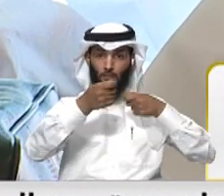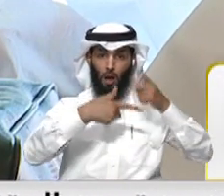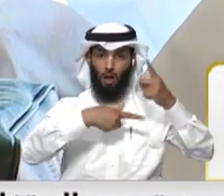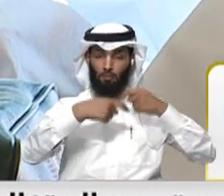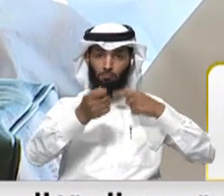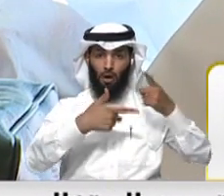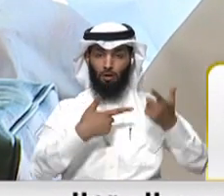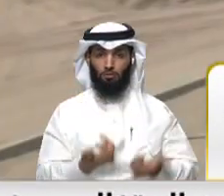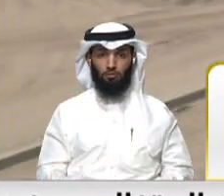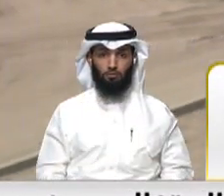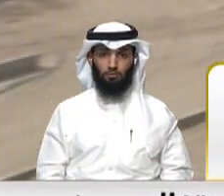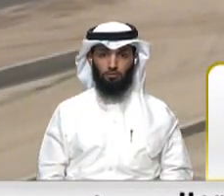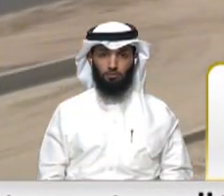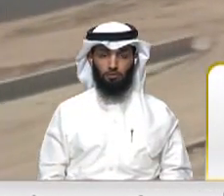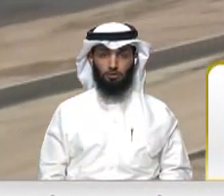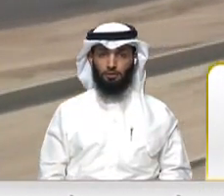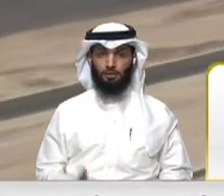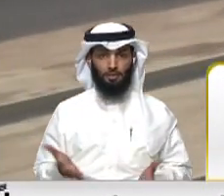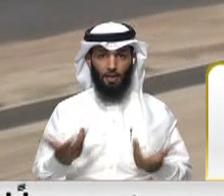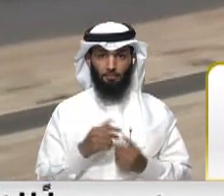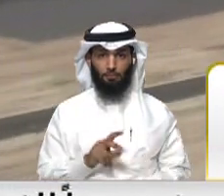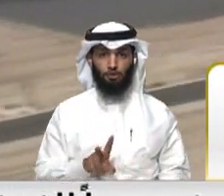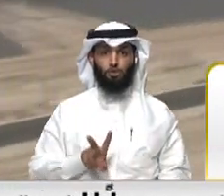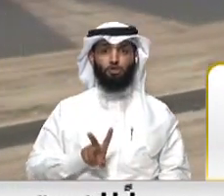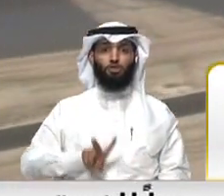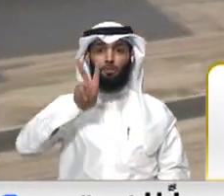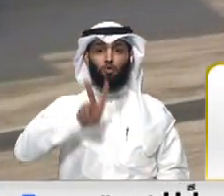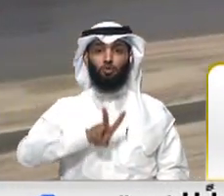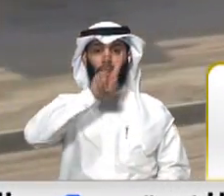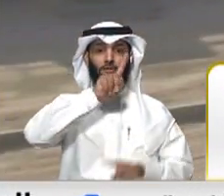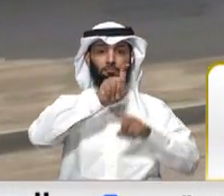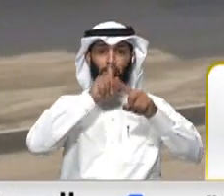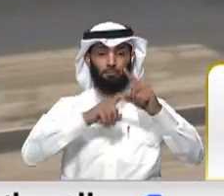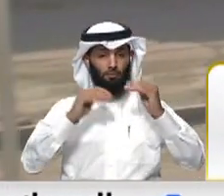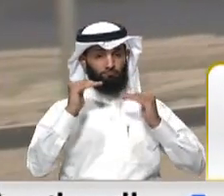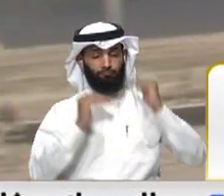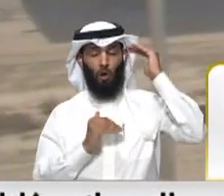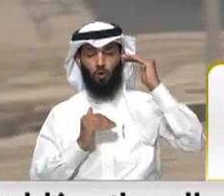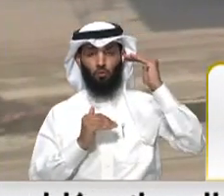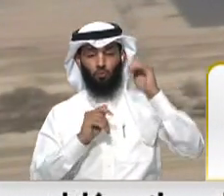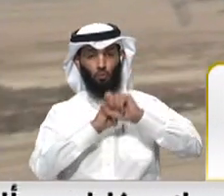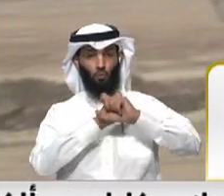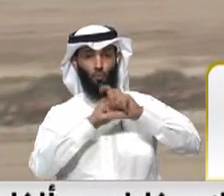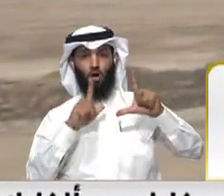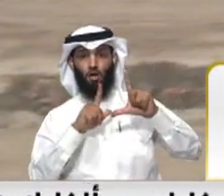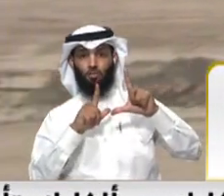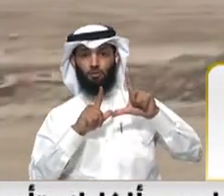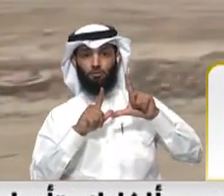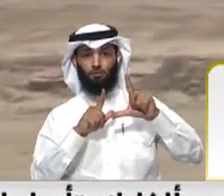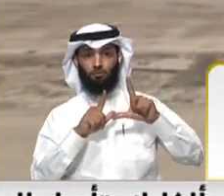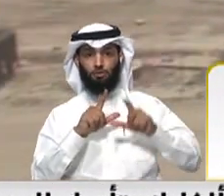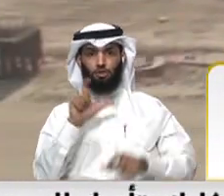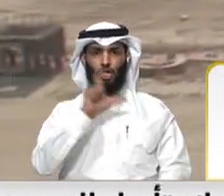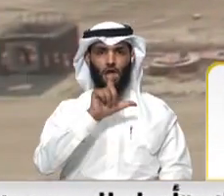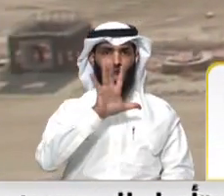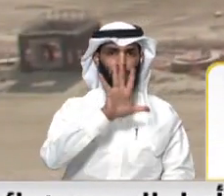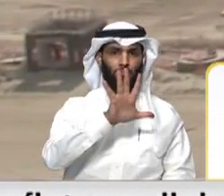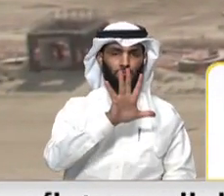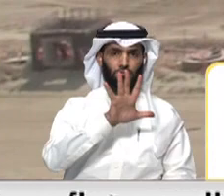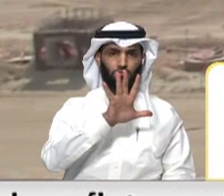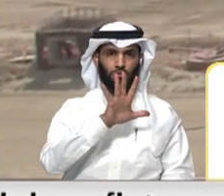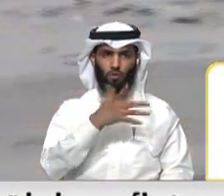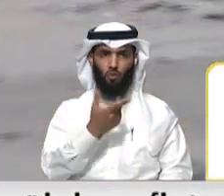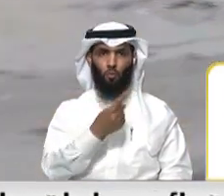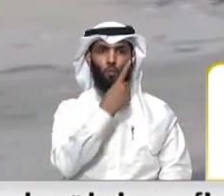كبيره 77% اذا بنفصل وياكم الاستثماري بشهر 5 71 مليون